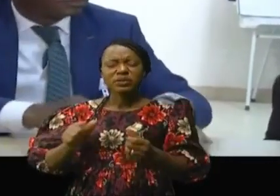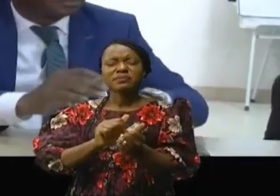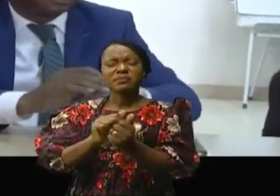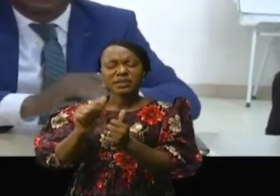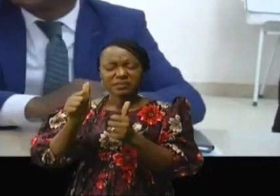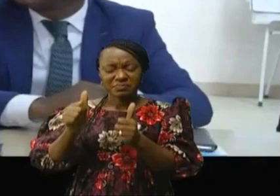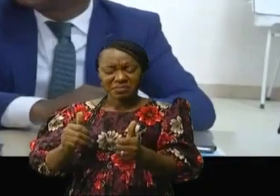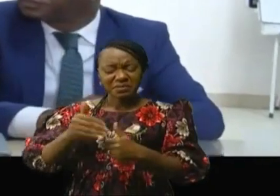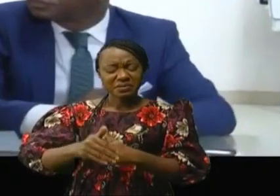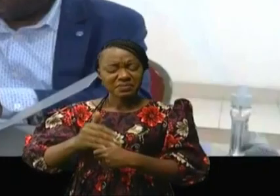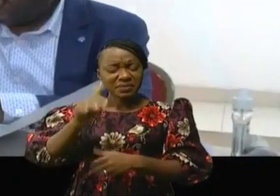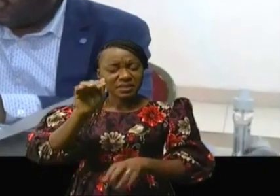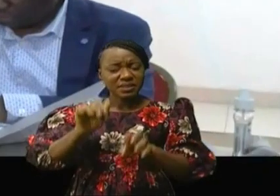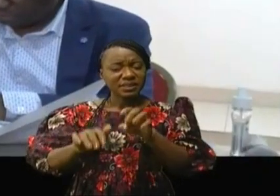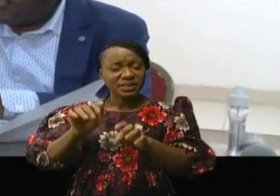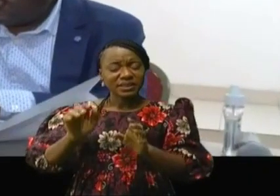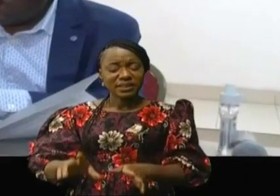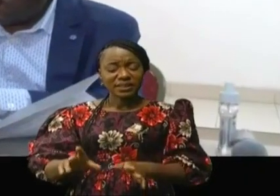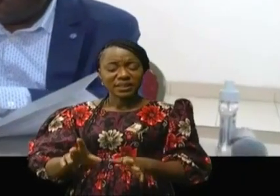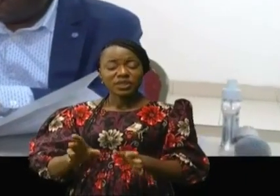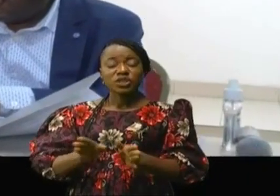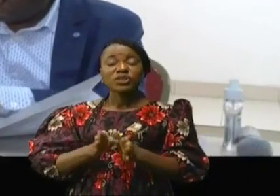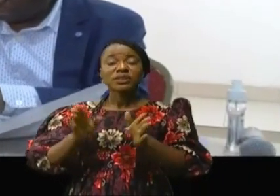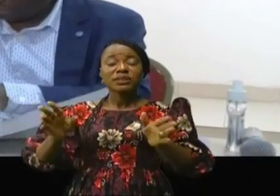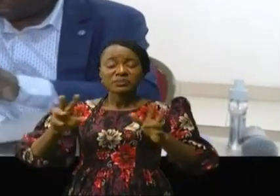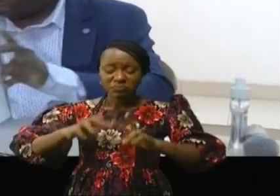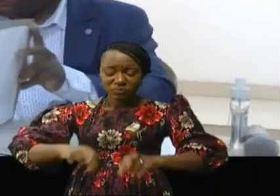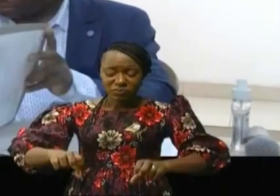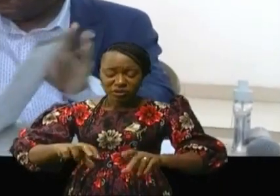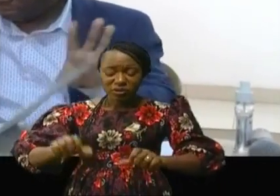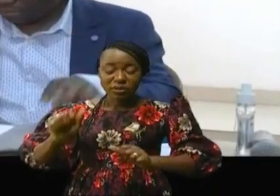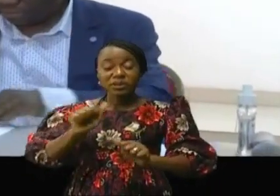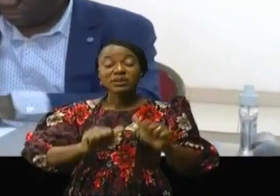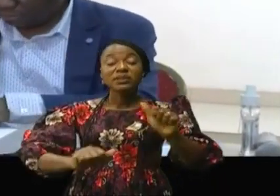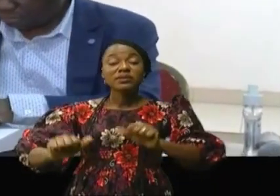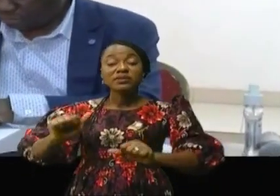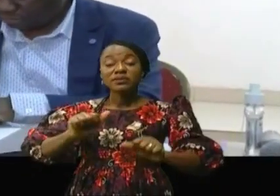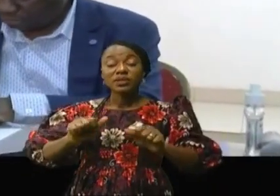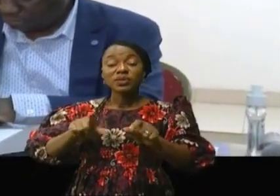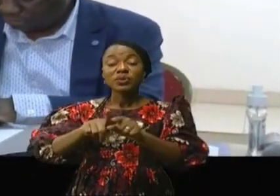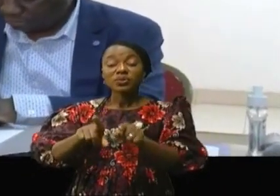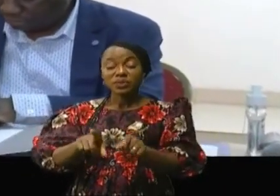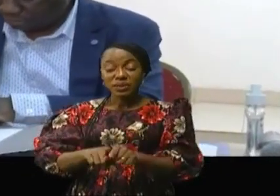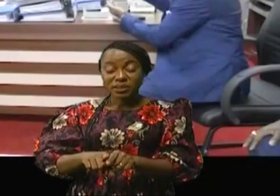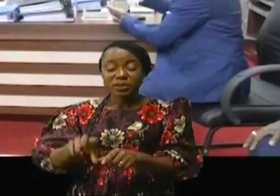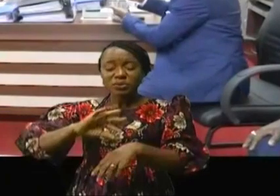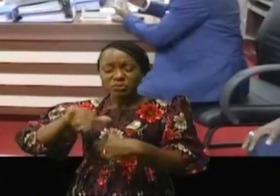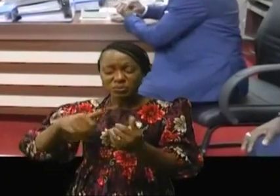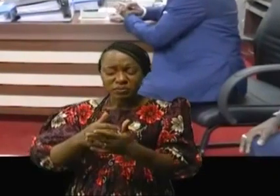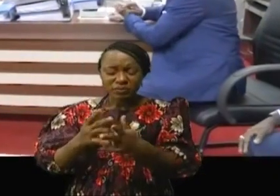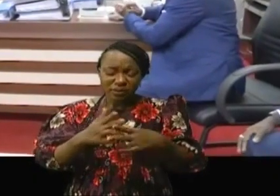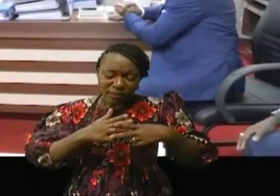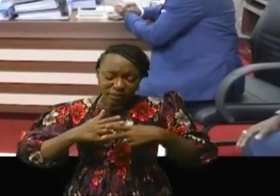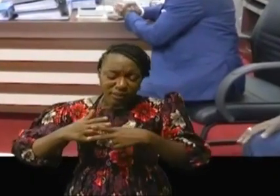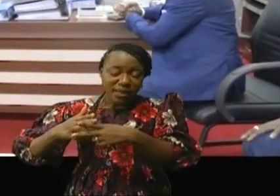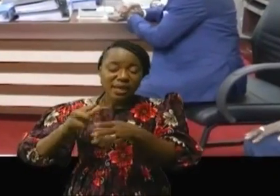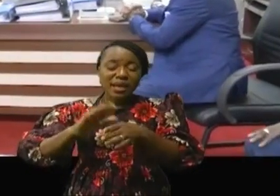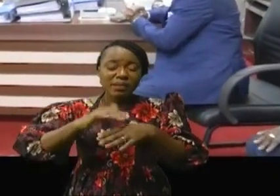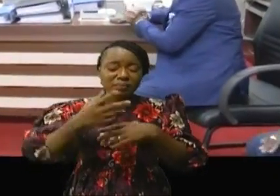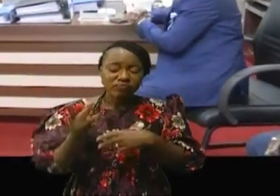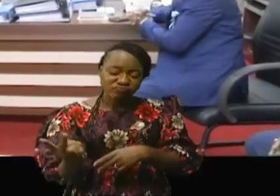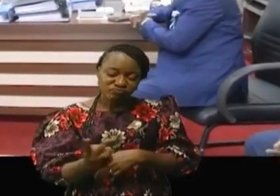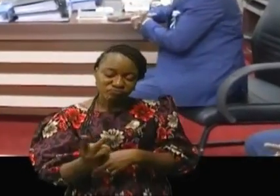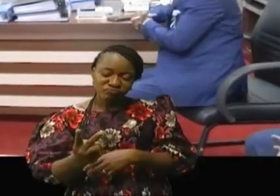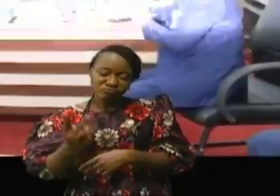secrétaire général à la recherche scientifique et innovation technologique et du directeur du ministre, tous deux superviseurs. Après un huis clos de près de